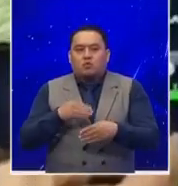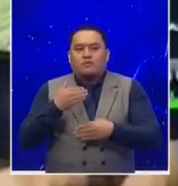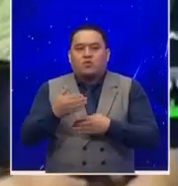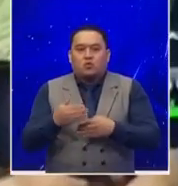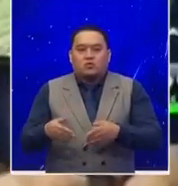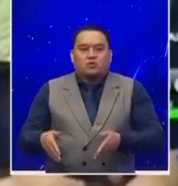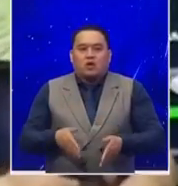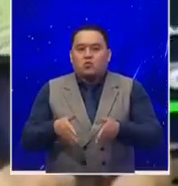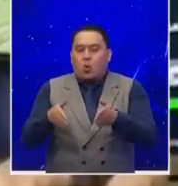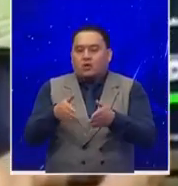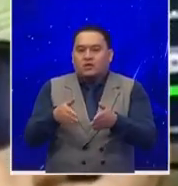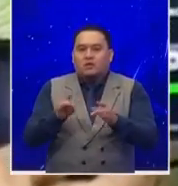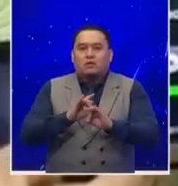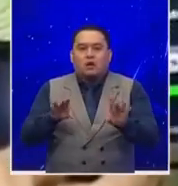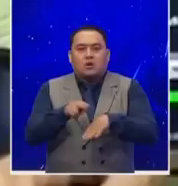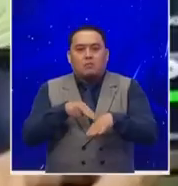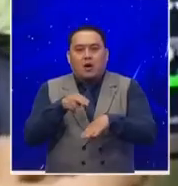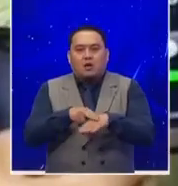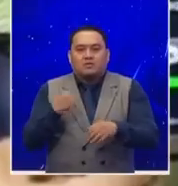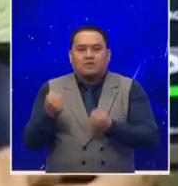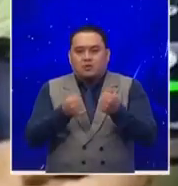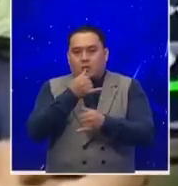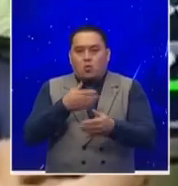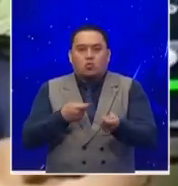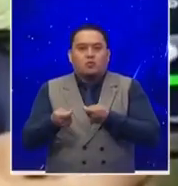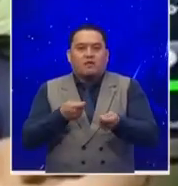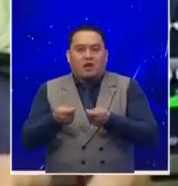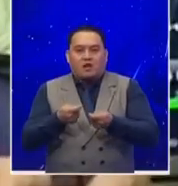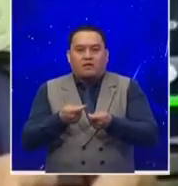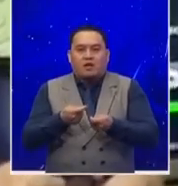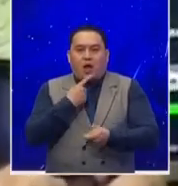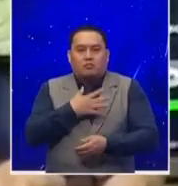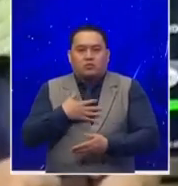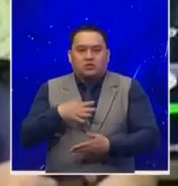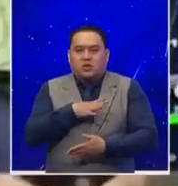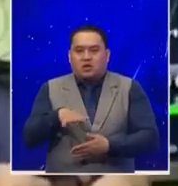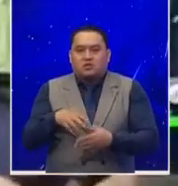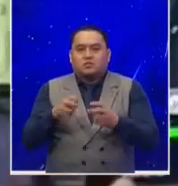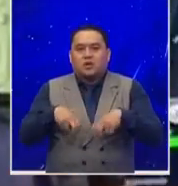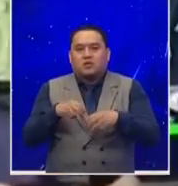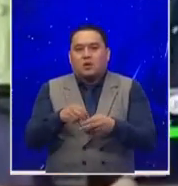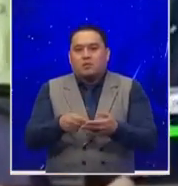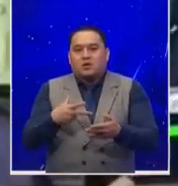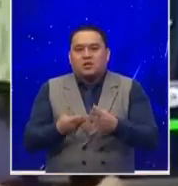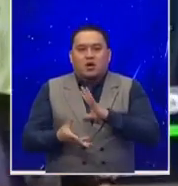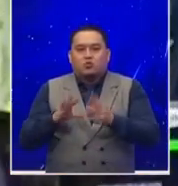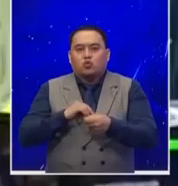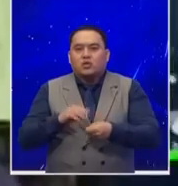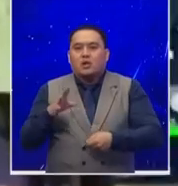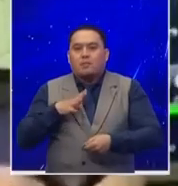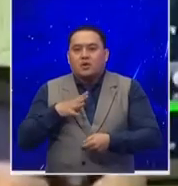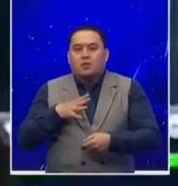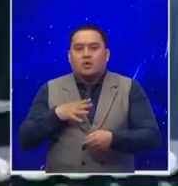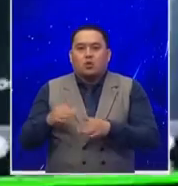пределы дороги. Как рассказали в полиции, водитель не справился с управлением. Он не пострадал. Назначены экспертизы, по результатам которых